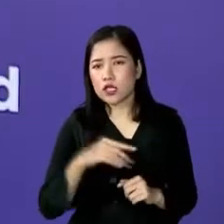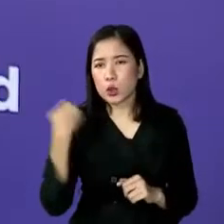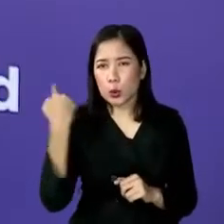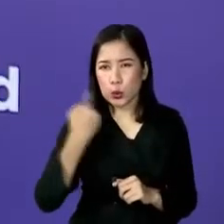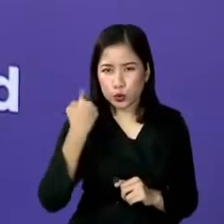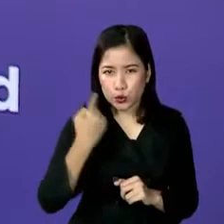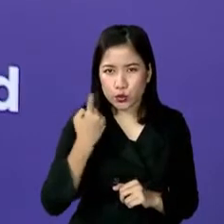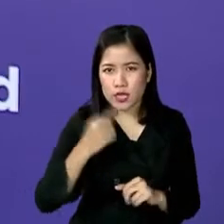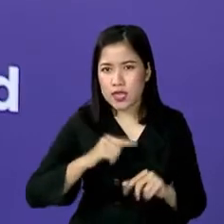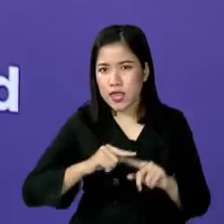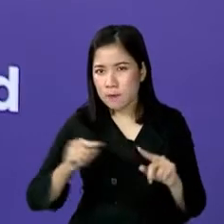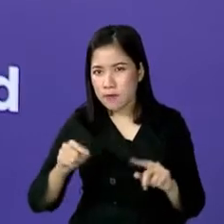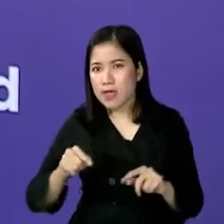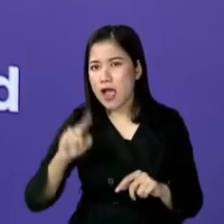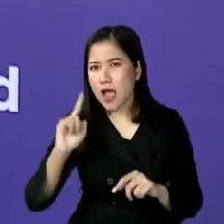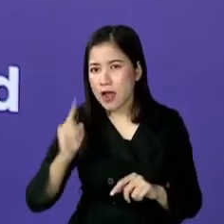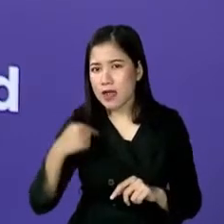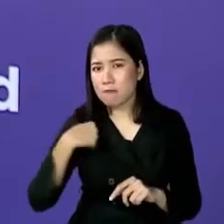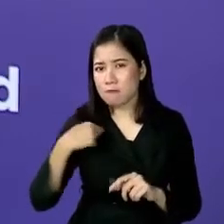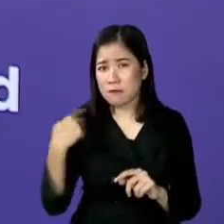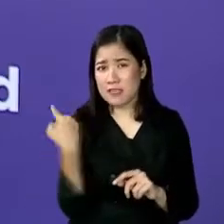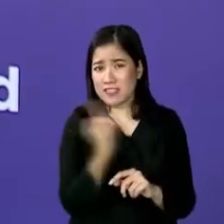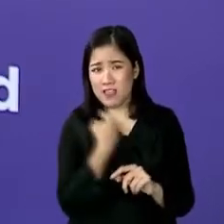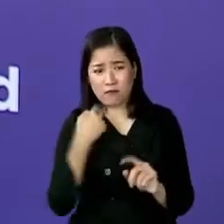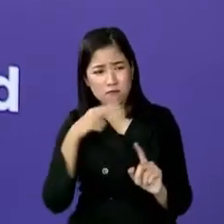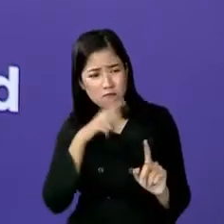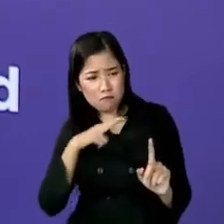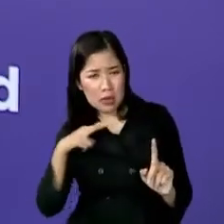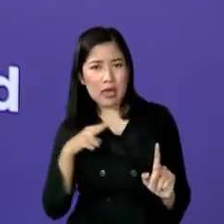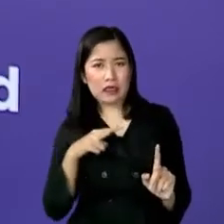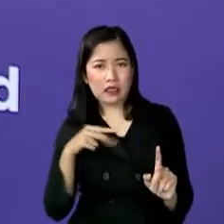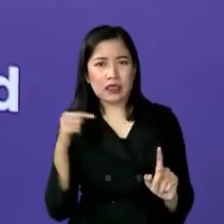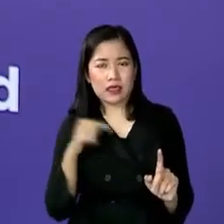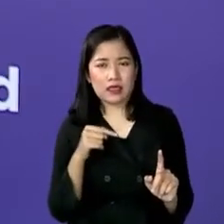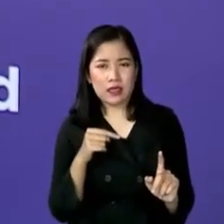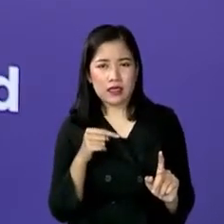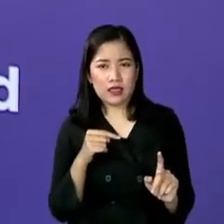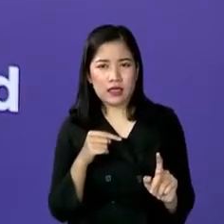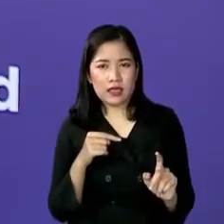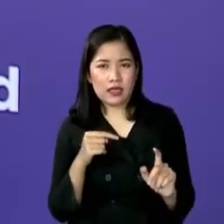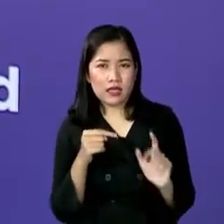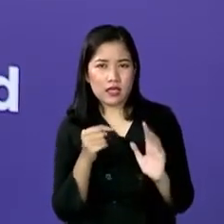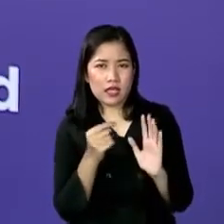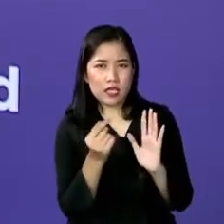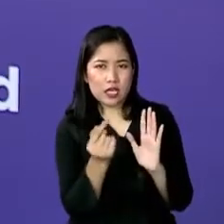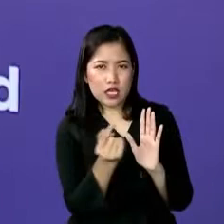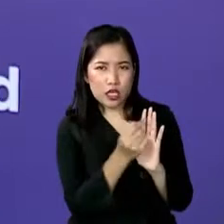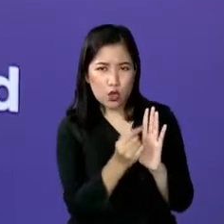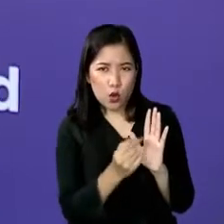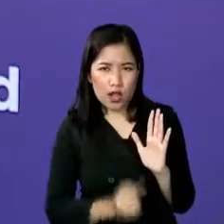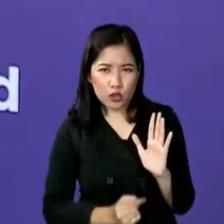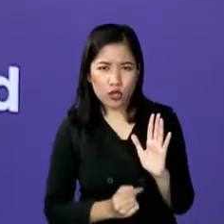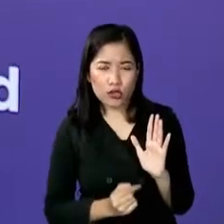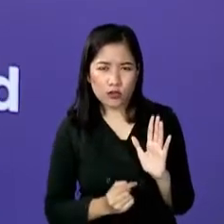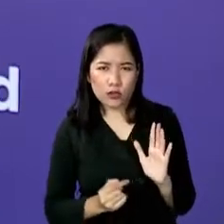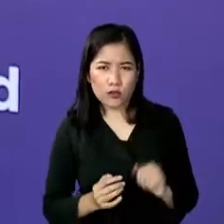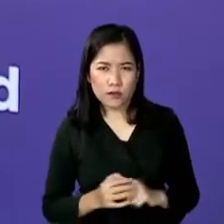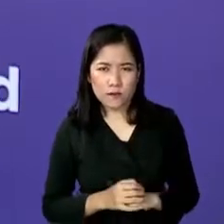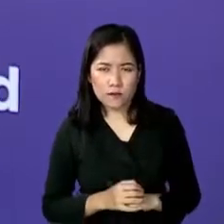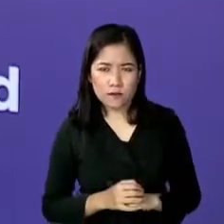Tetapi menurut pandangan ini itu juga menjadi salah satu indikator kinerja teman-teman Kita di lapangan